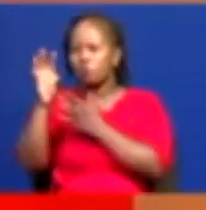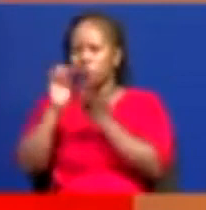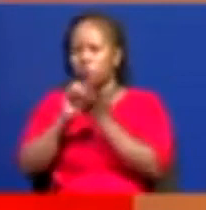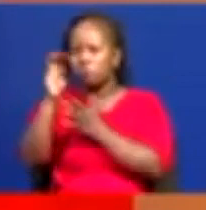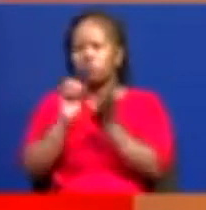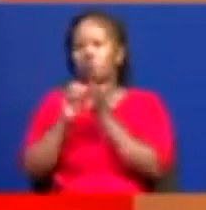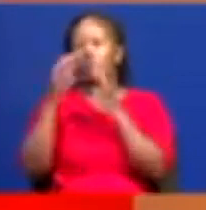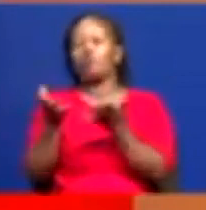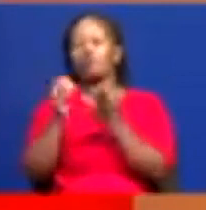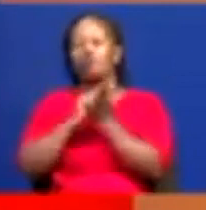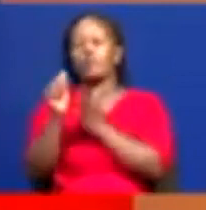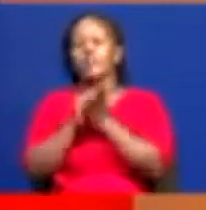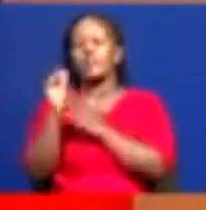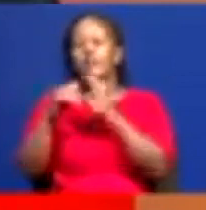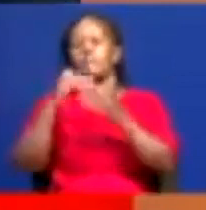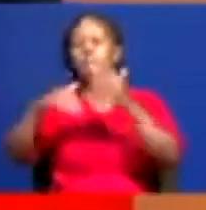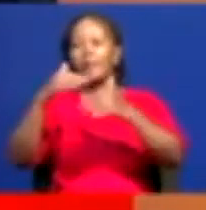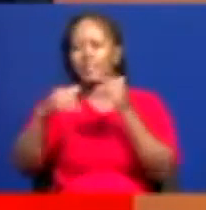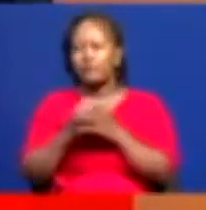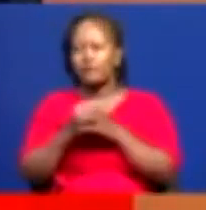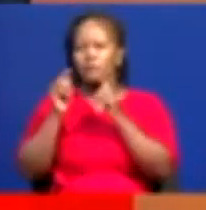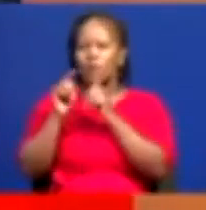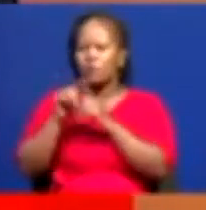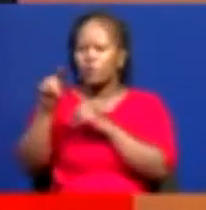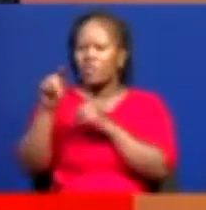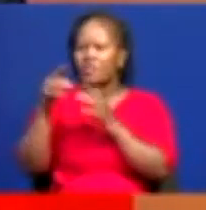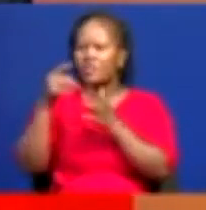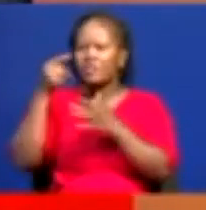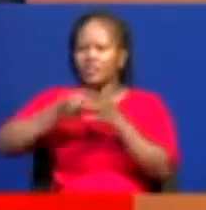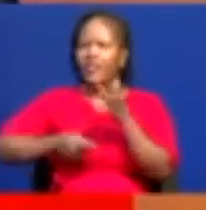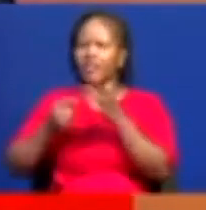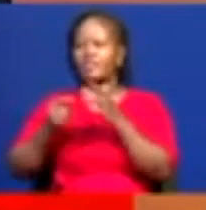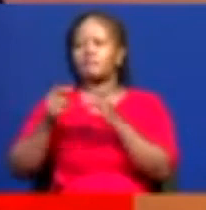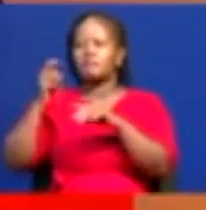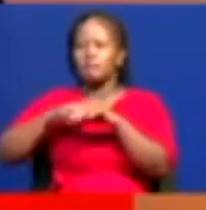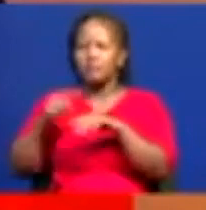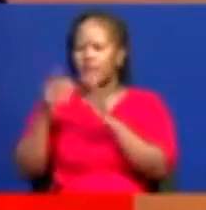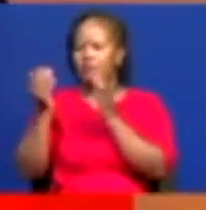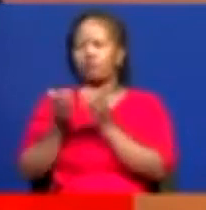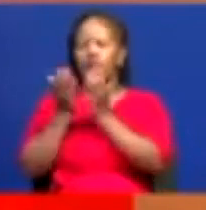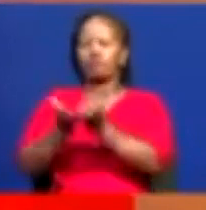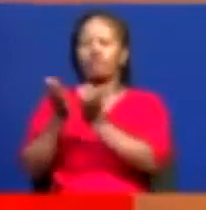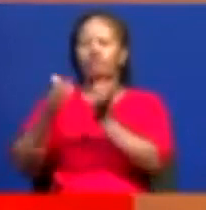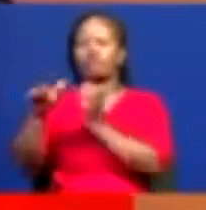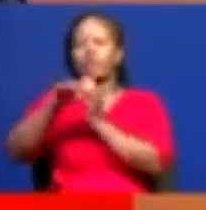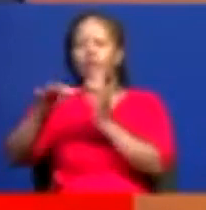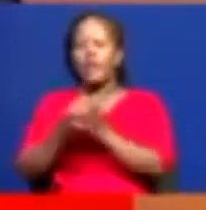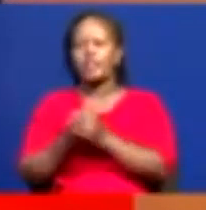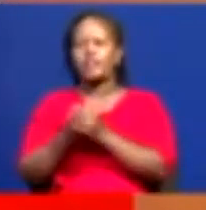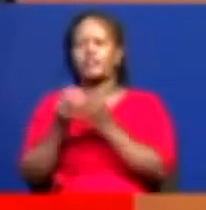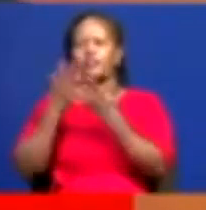material ile ya Hakimiliki. Na inatozwa kwenye port of entry, yani kule bandarini, zile